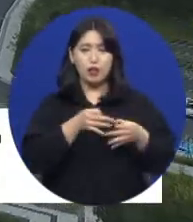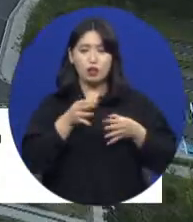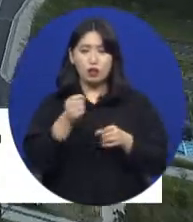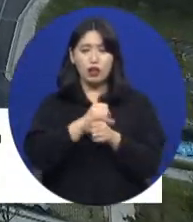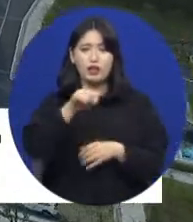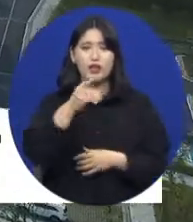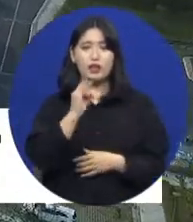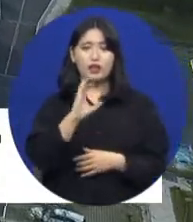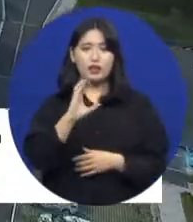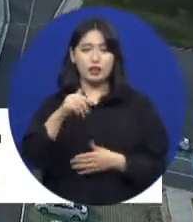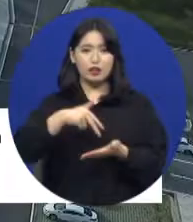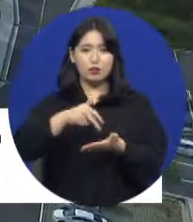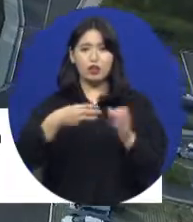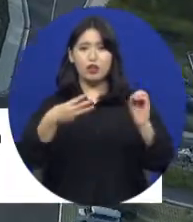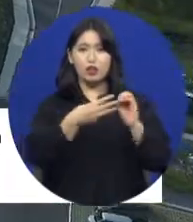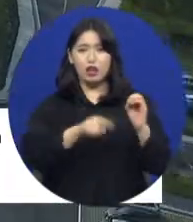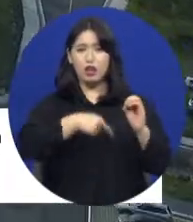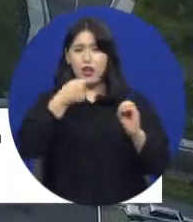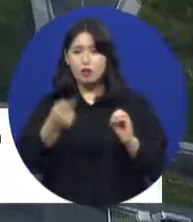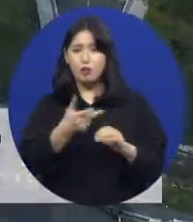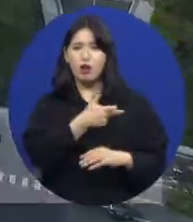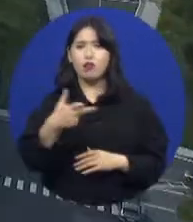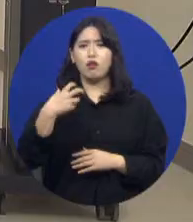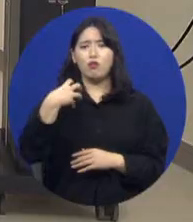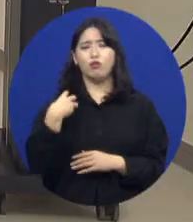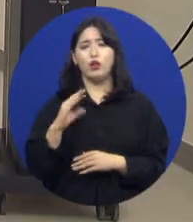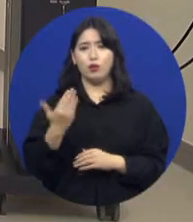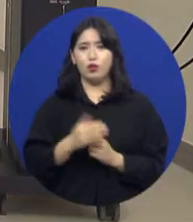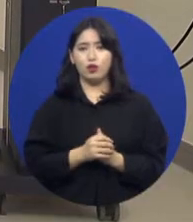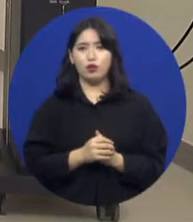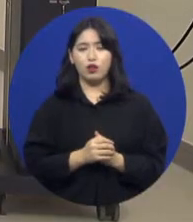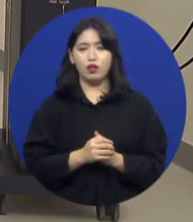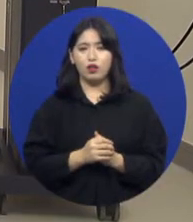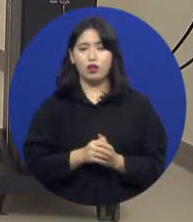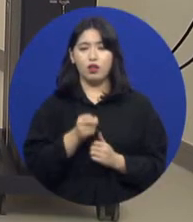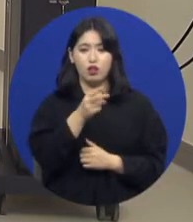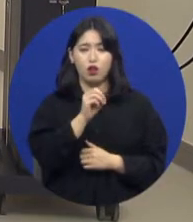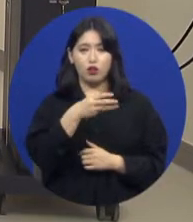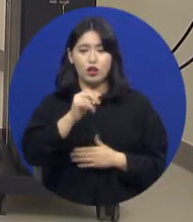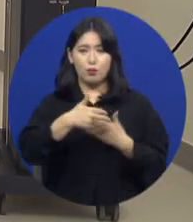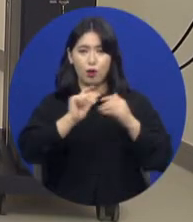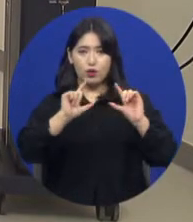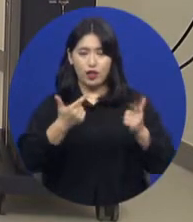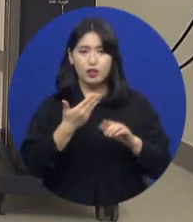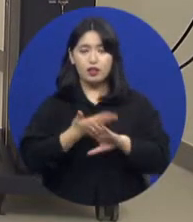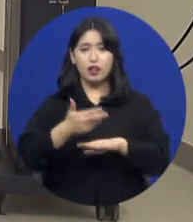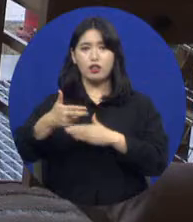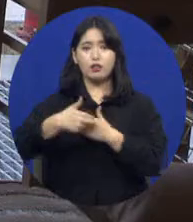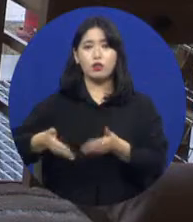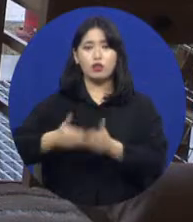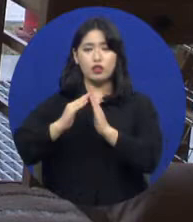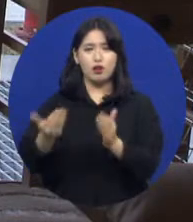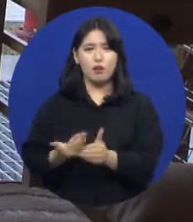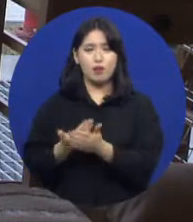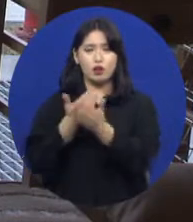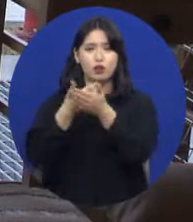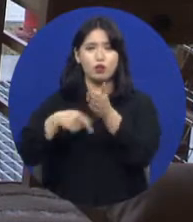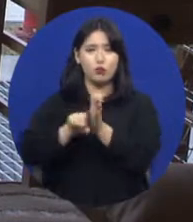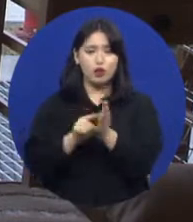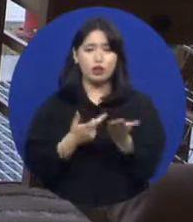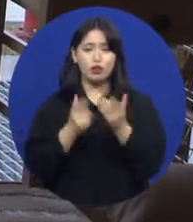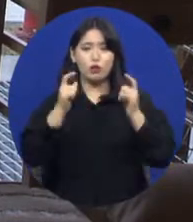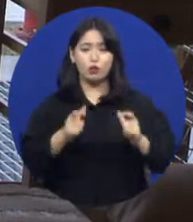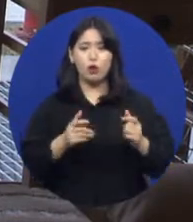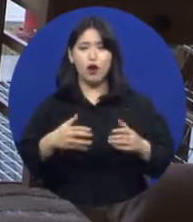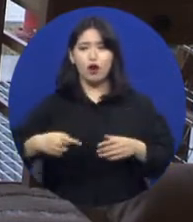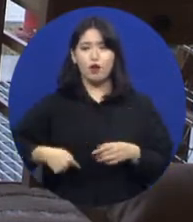JDC는 예례단지에 이어 또큰 부담을 안게 됐습니다. 영리병원이 아닌 다른 의료시설 육성을 위해 제주도와